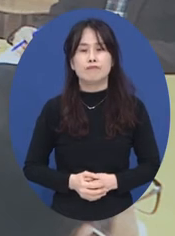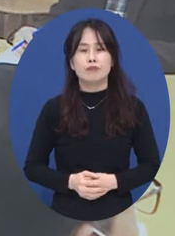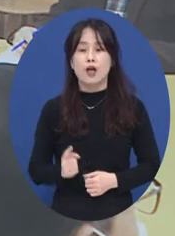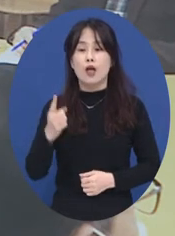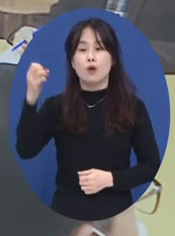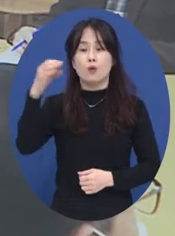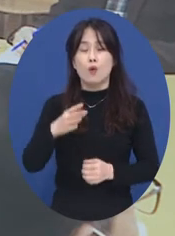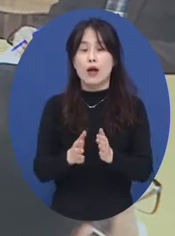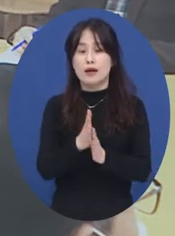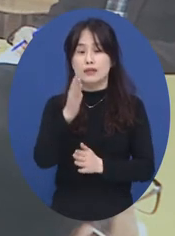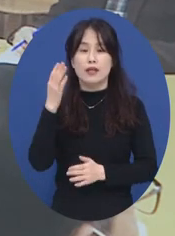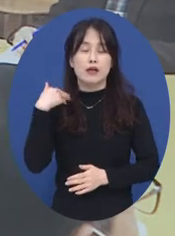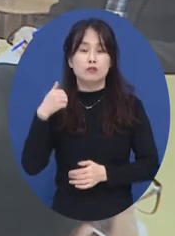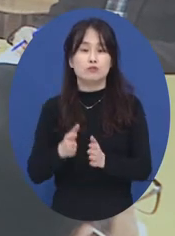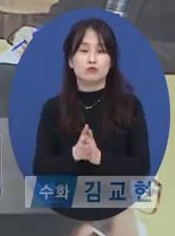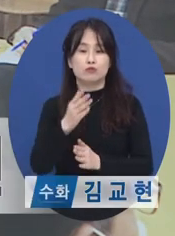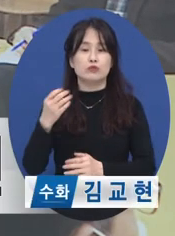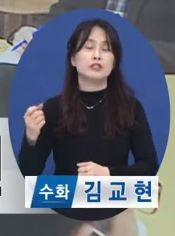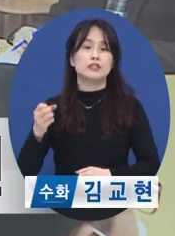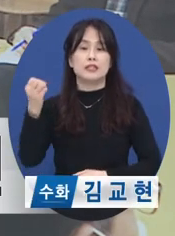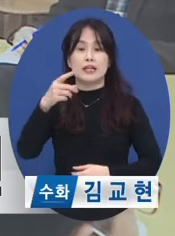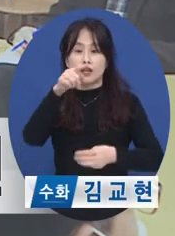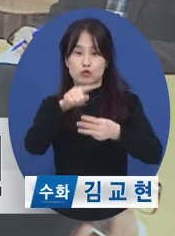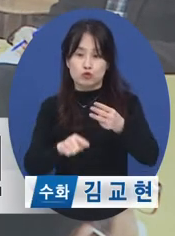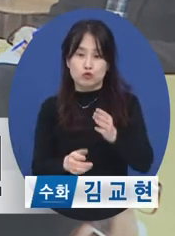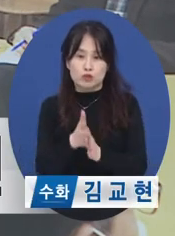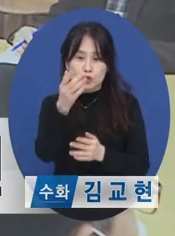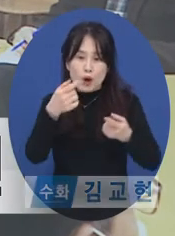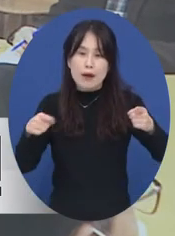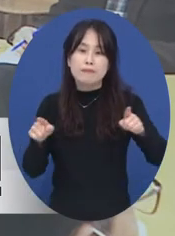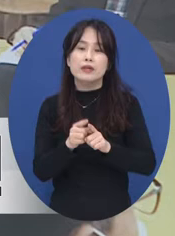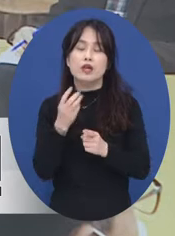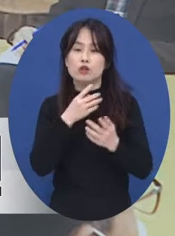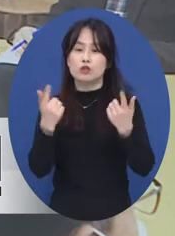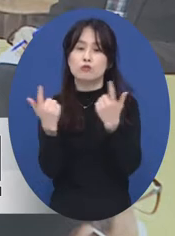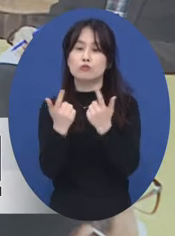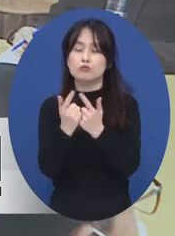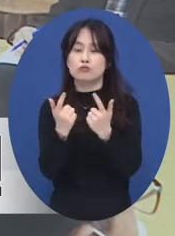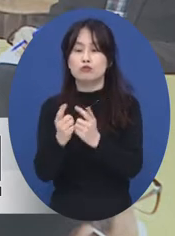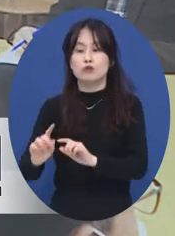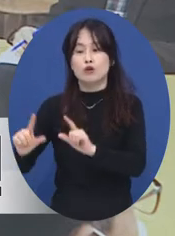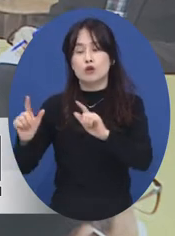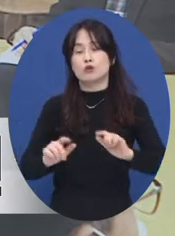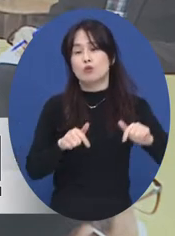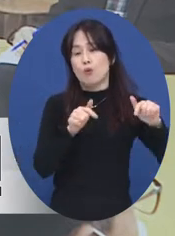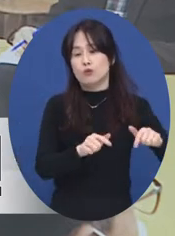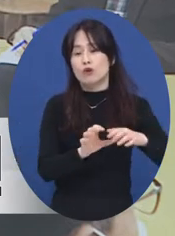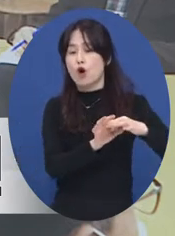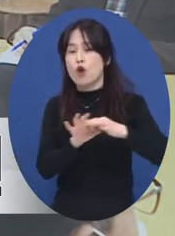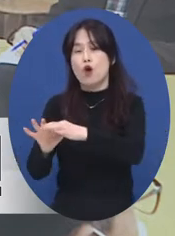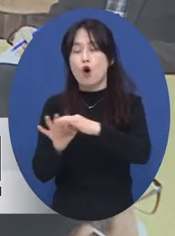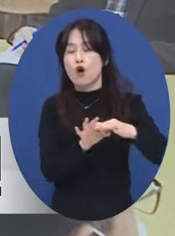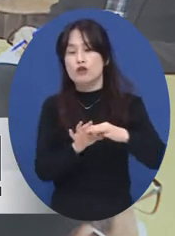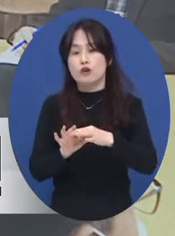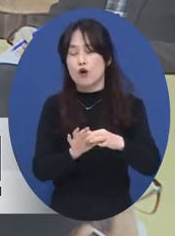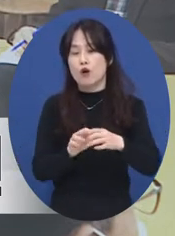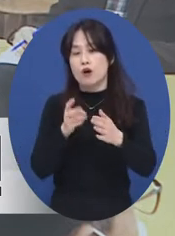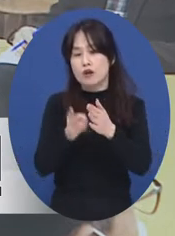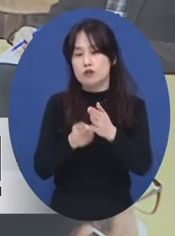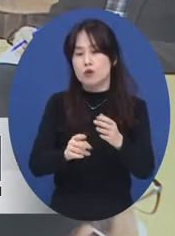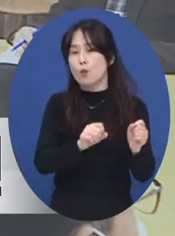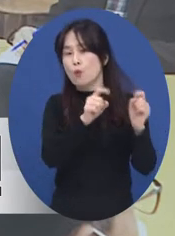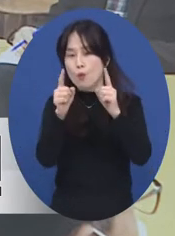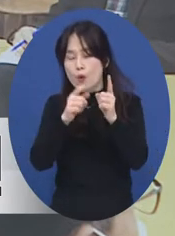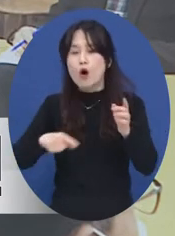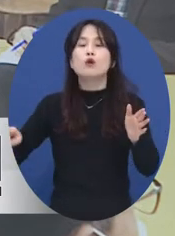경기도가 고양시와 의정부시 양주시 완결 경기 북부를 동서로 관통하는 철도망 인 교외선 운행 재개 를